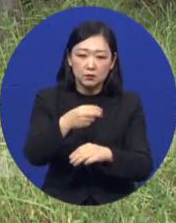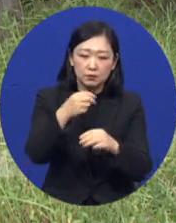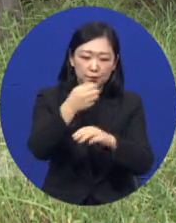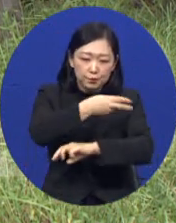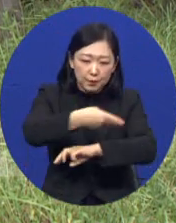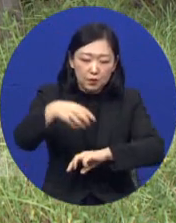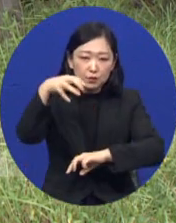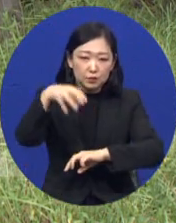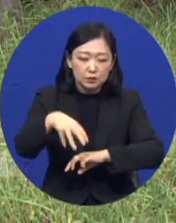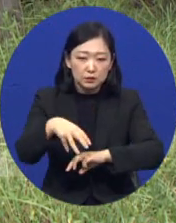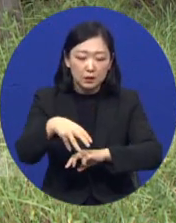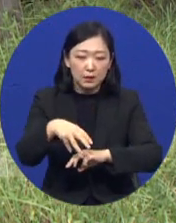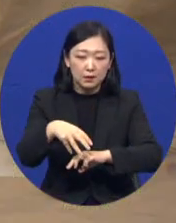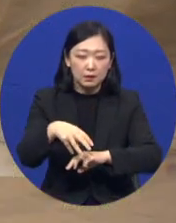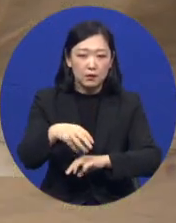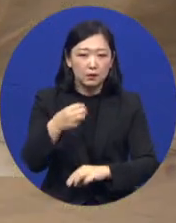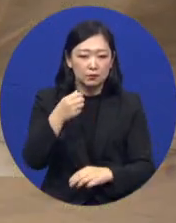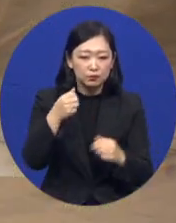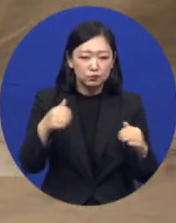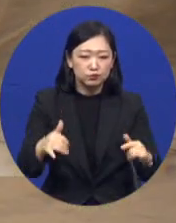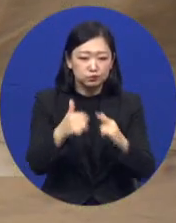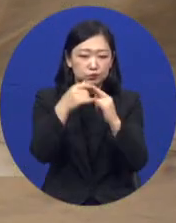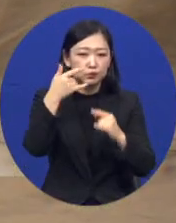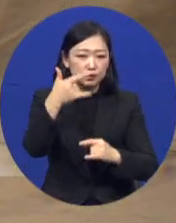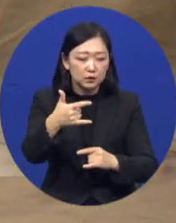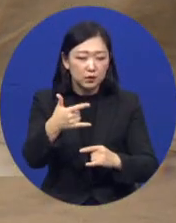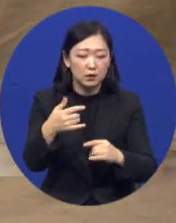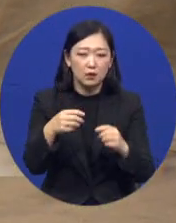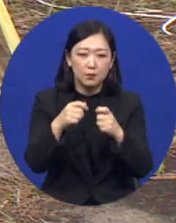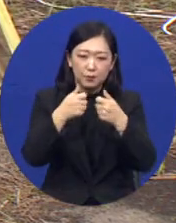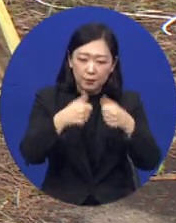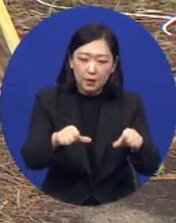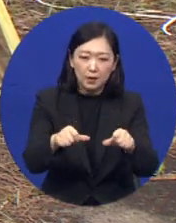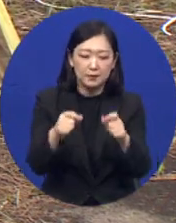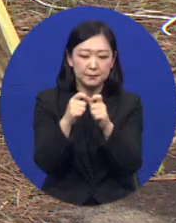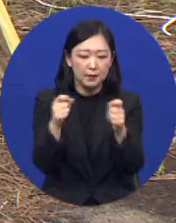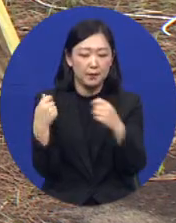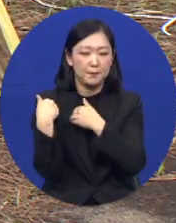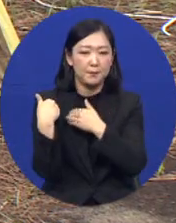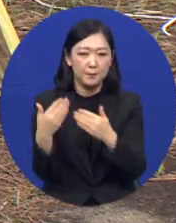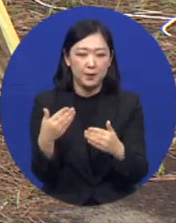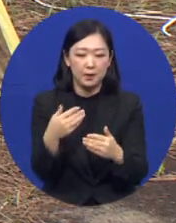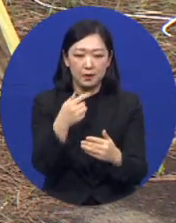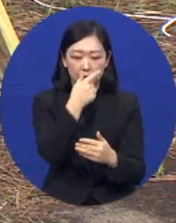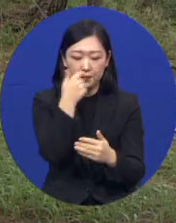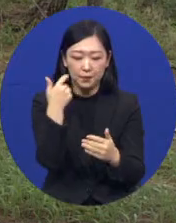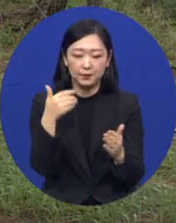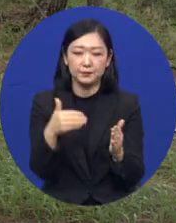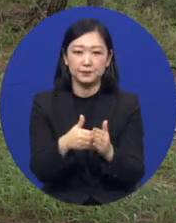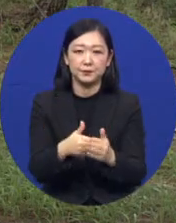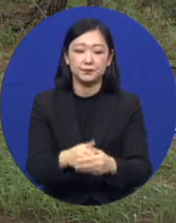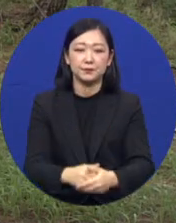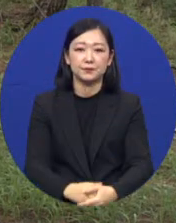해수욕장 야영장에 텐트 7동이 파손되거나 장기간 방치된 것으로 파악됐습니다.